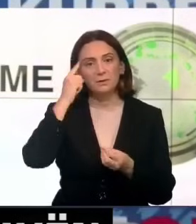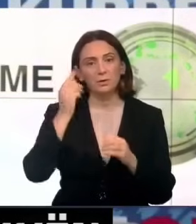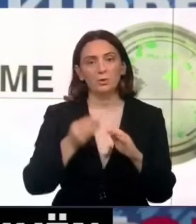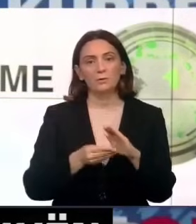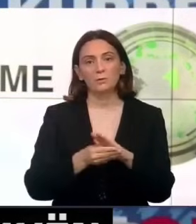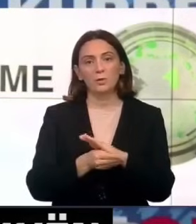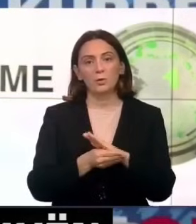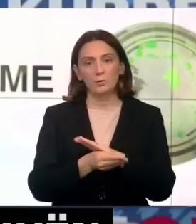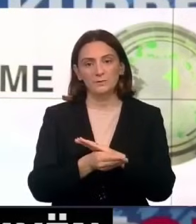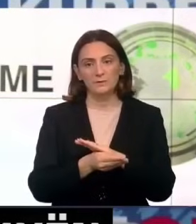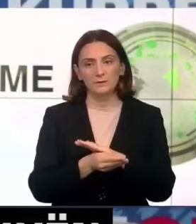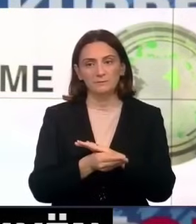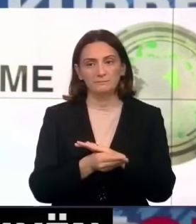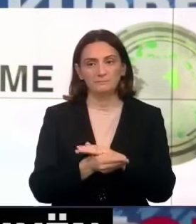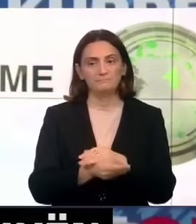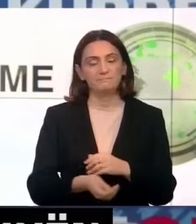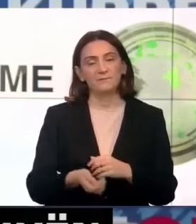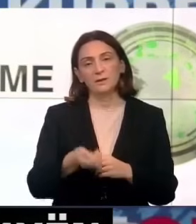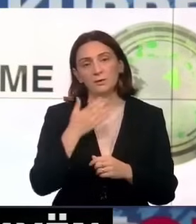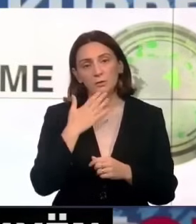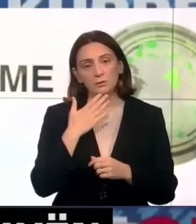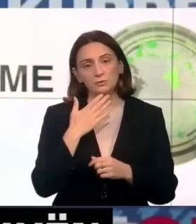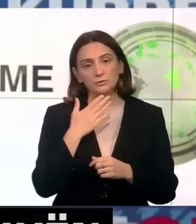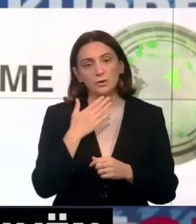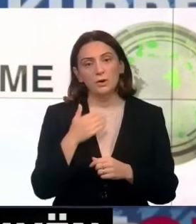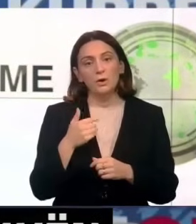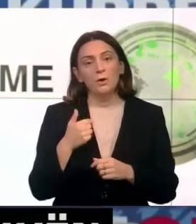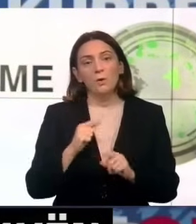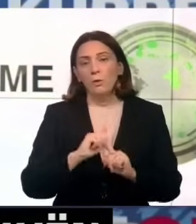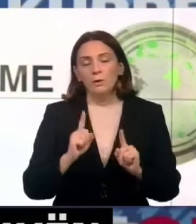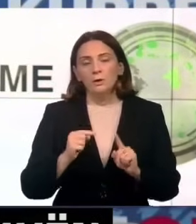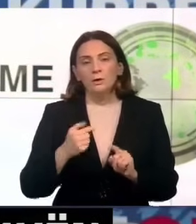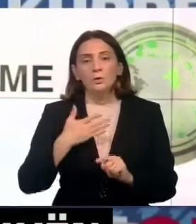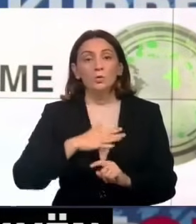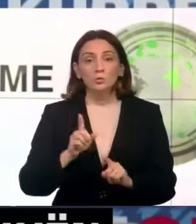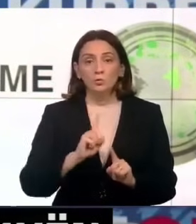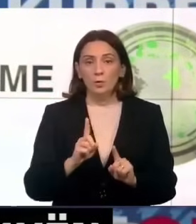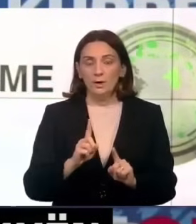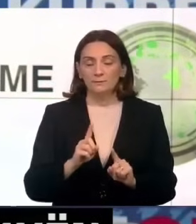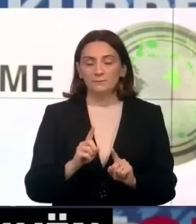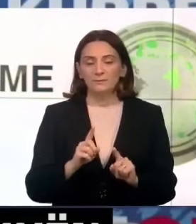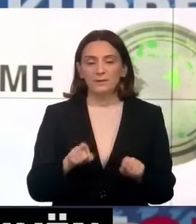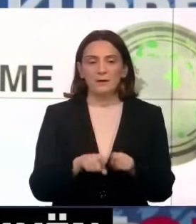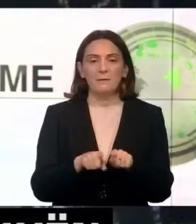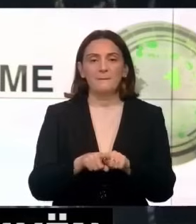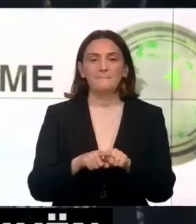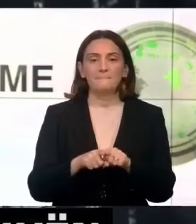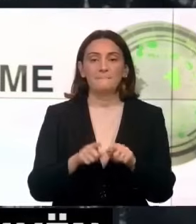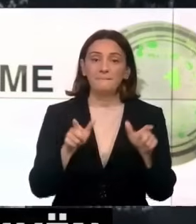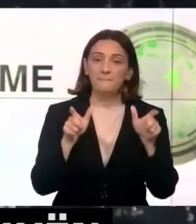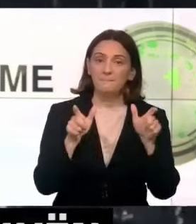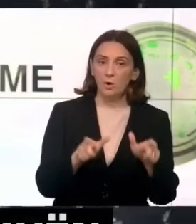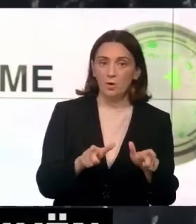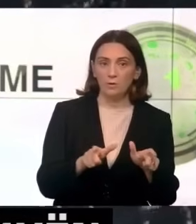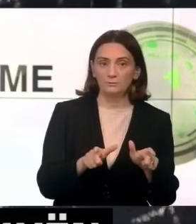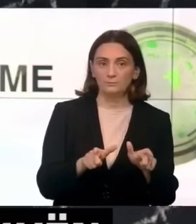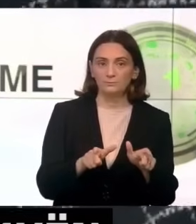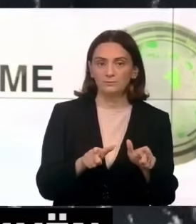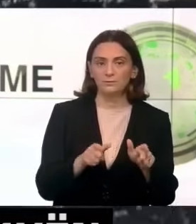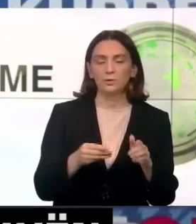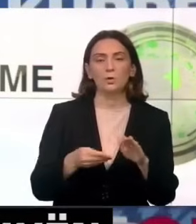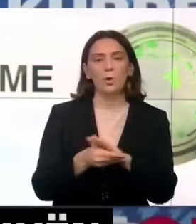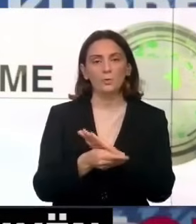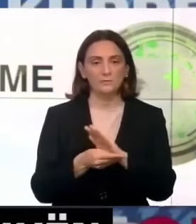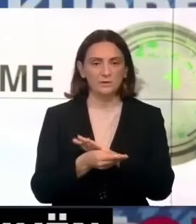mbroja një akt korruptiv në cili do që t'ishte. Por, kur nuk pranoj